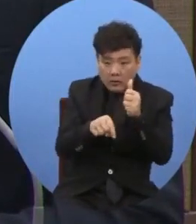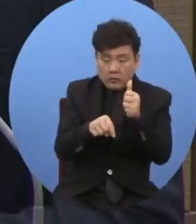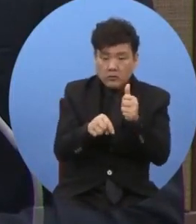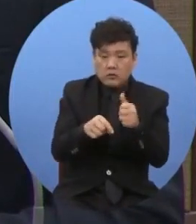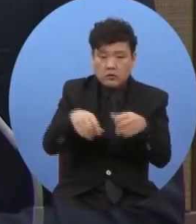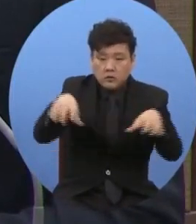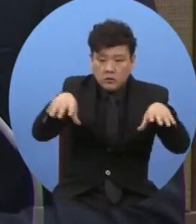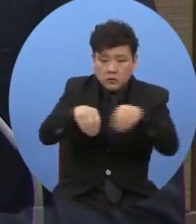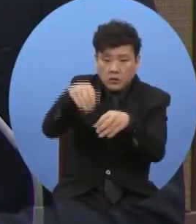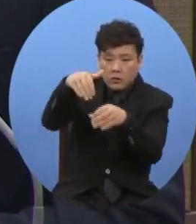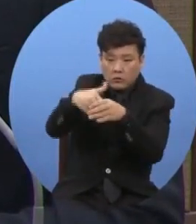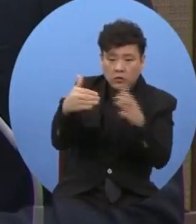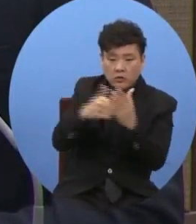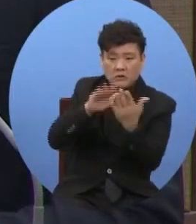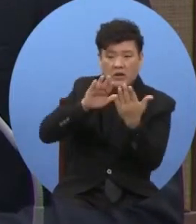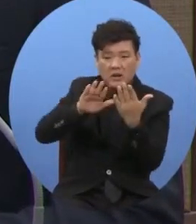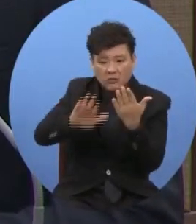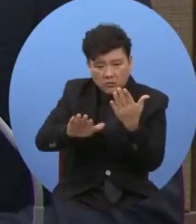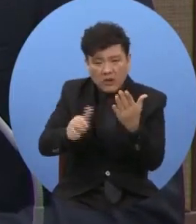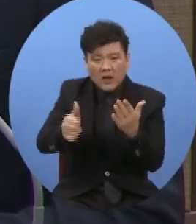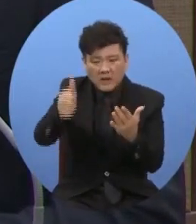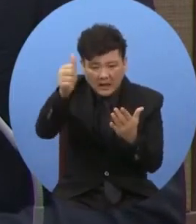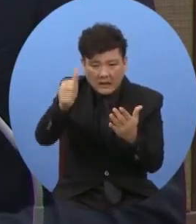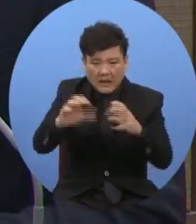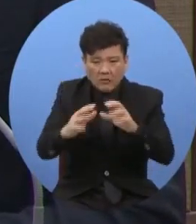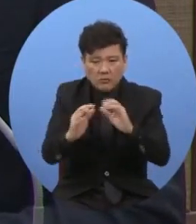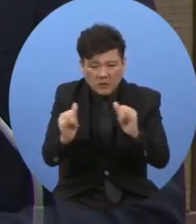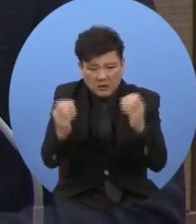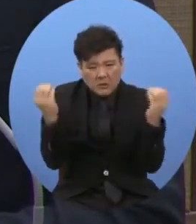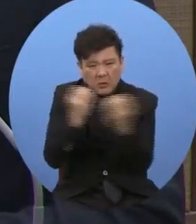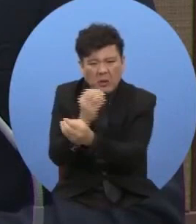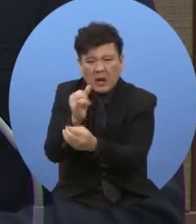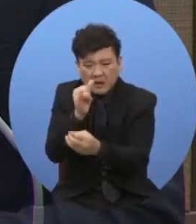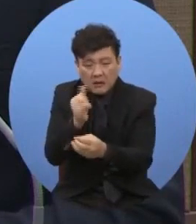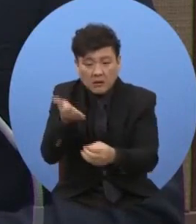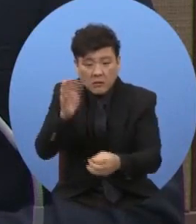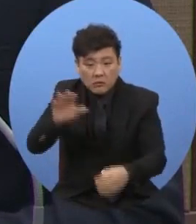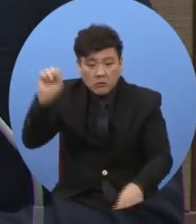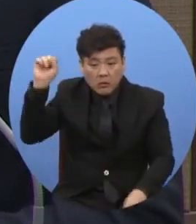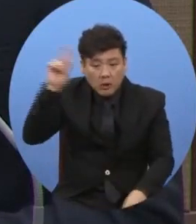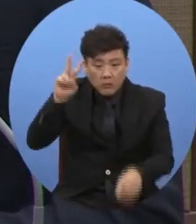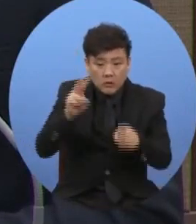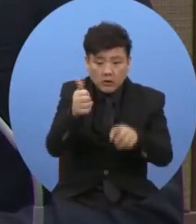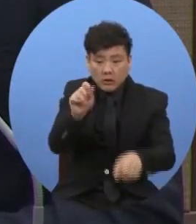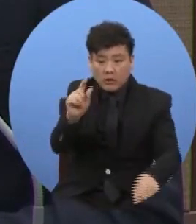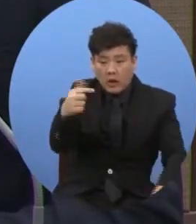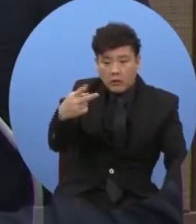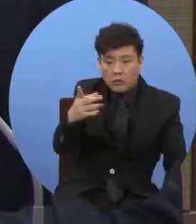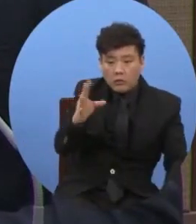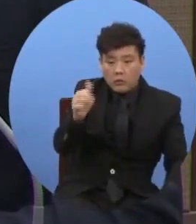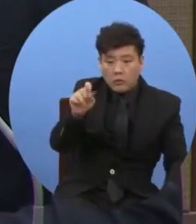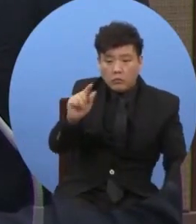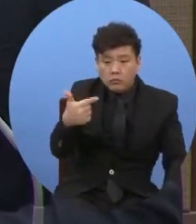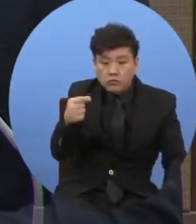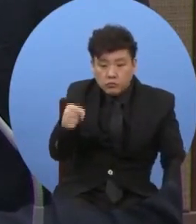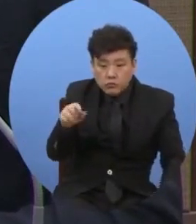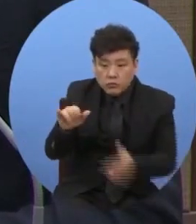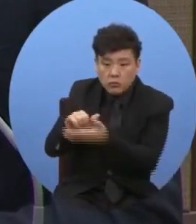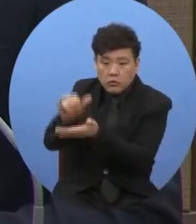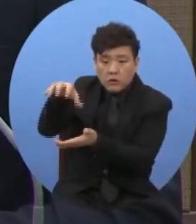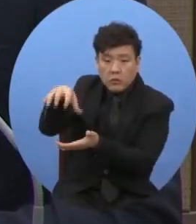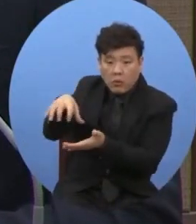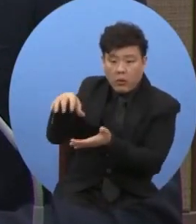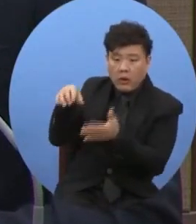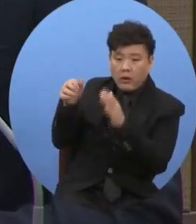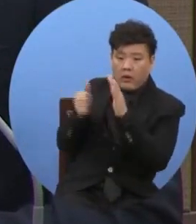국민께서 오해하신다. 뭐 이제 그렇게 발언하신 것도 제가 봤습니다. 그런데 이제 갑자기 또 이제 한동훈 비대위원장이 김포에 가서